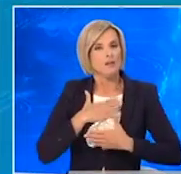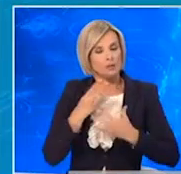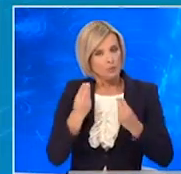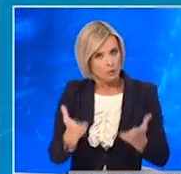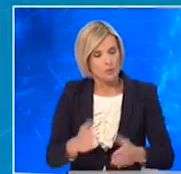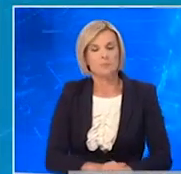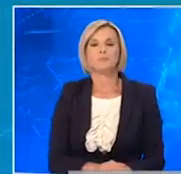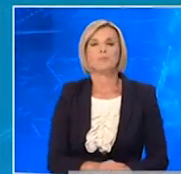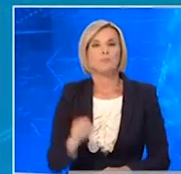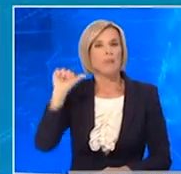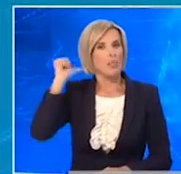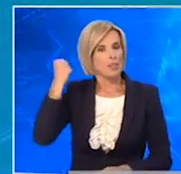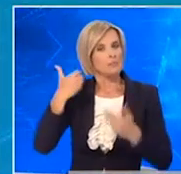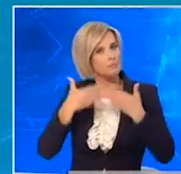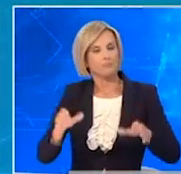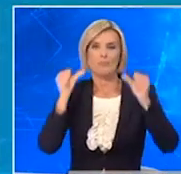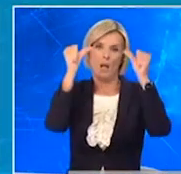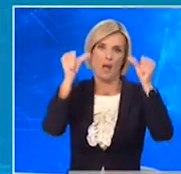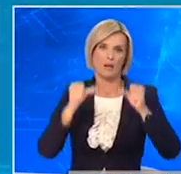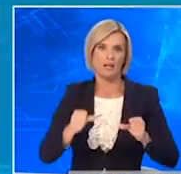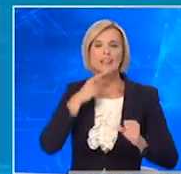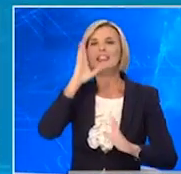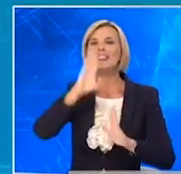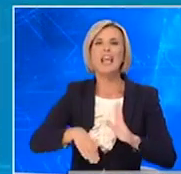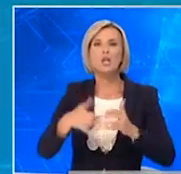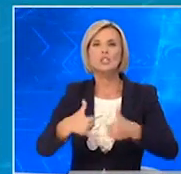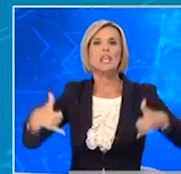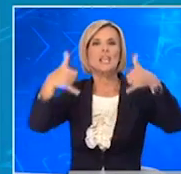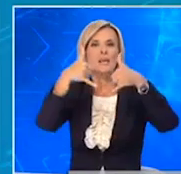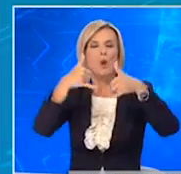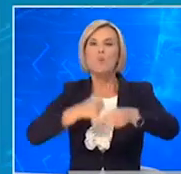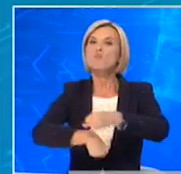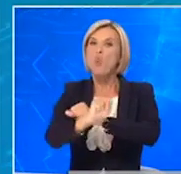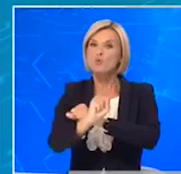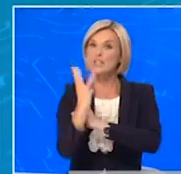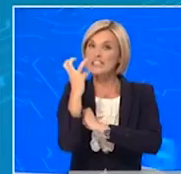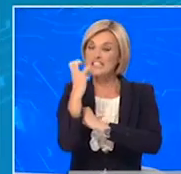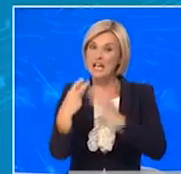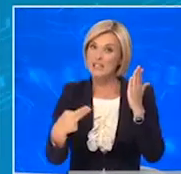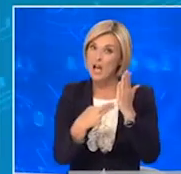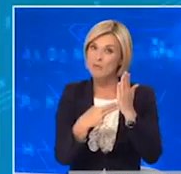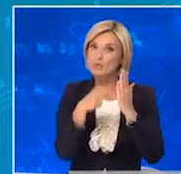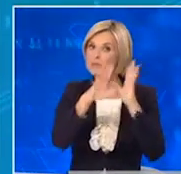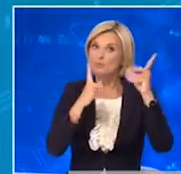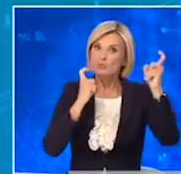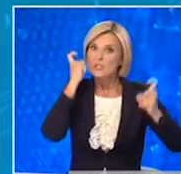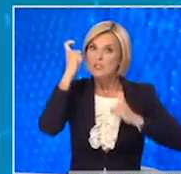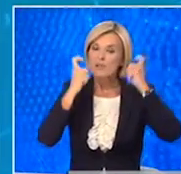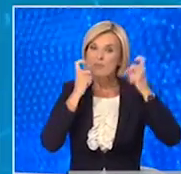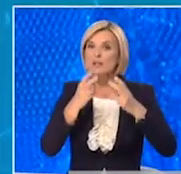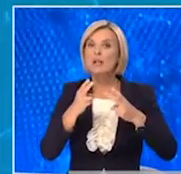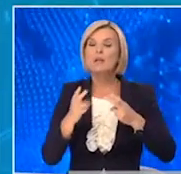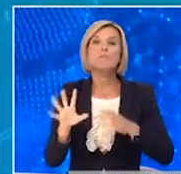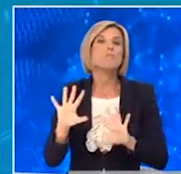Κύριε Χαρδαλιά, χθες ανακοινώθηκε ότι ο τελικός του κυπέλου ποδοσφαίρου θα γίνει 30 Αυγούστου. Έχει συζητηθεί καθόλου το θέμα